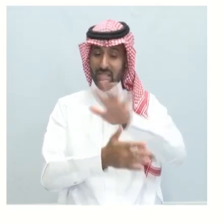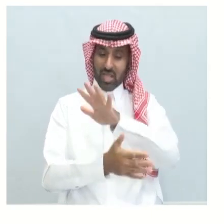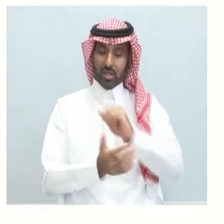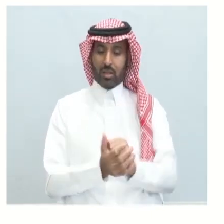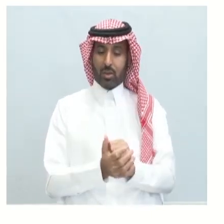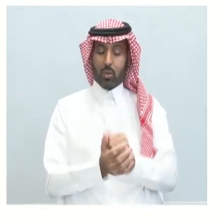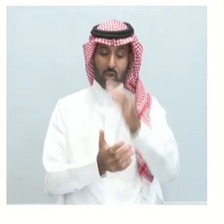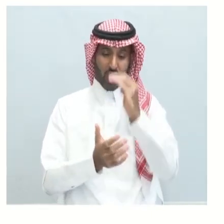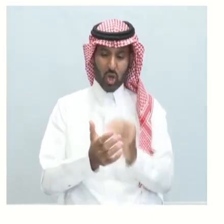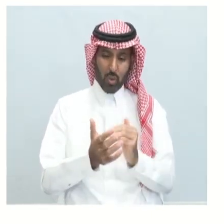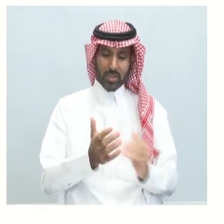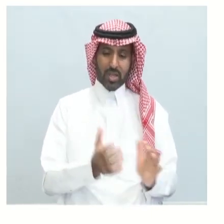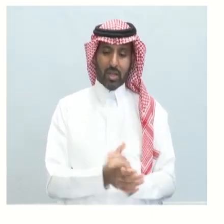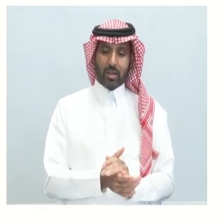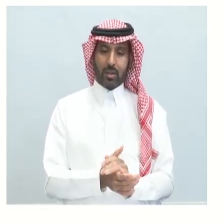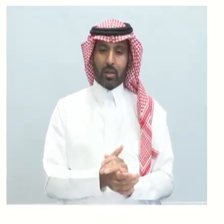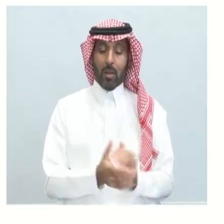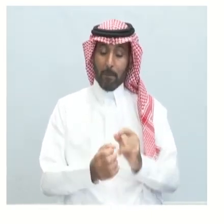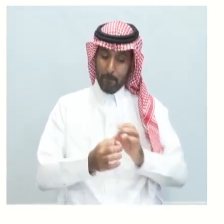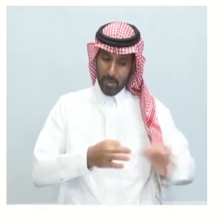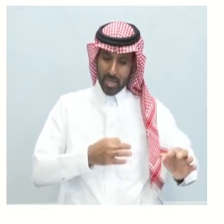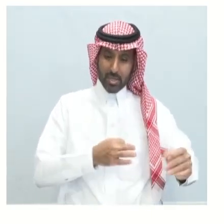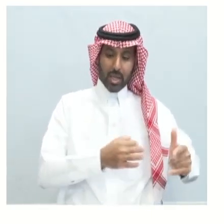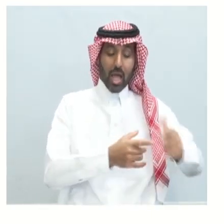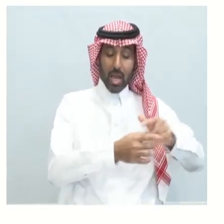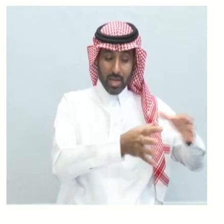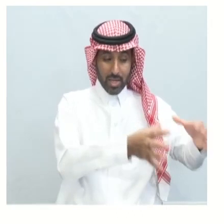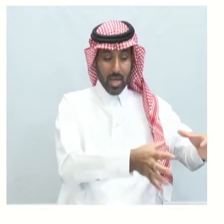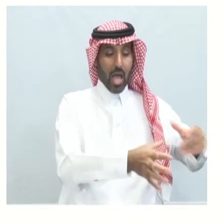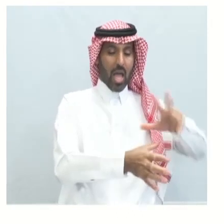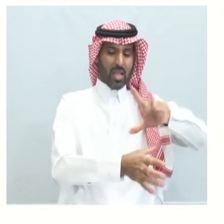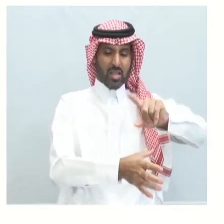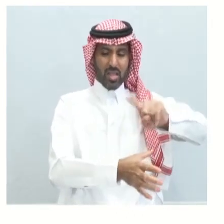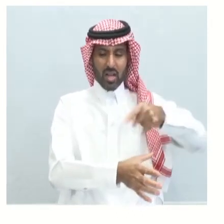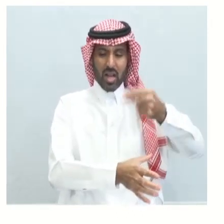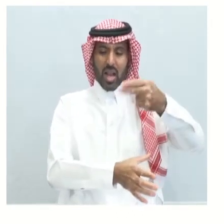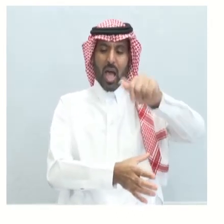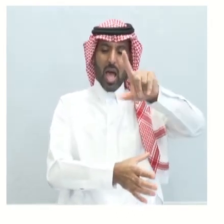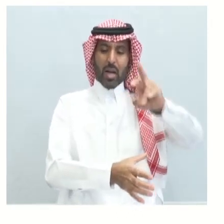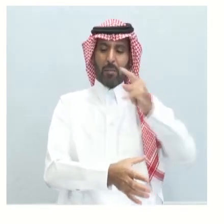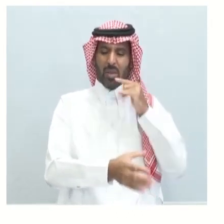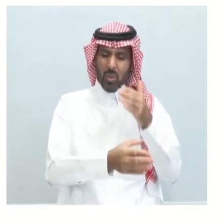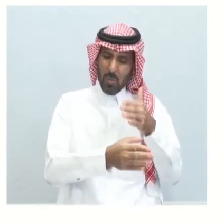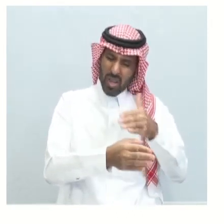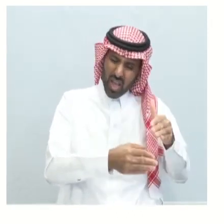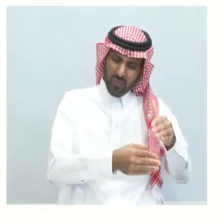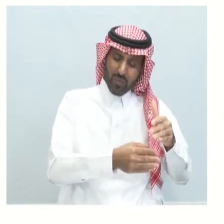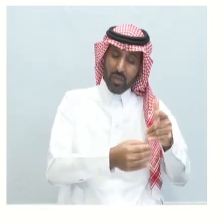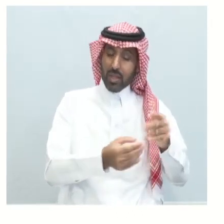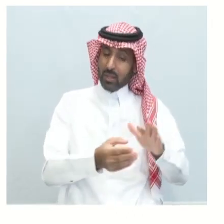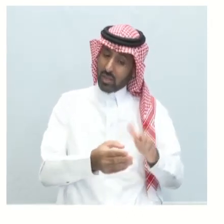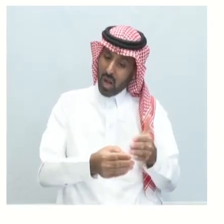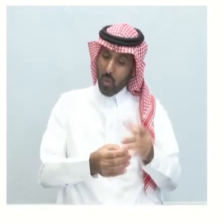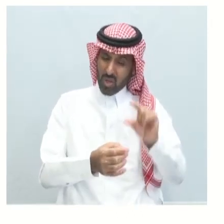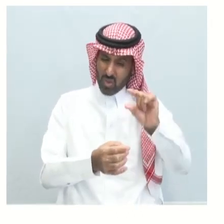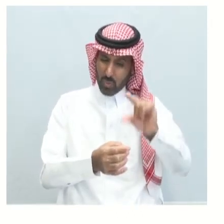والجنوب الشرقي اي بعيدا عن الدرع العربي ويكون ميلها خفيفا بحيث يتراوح